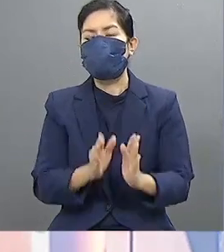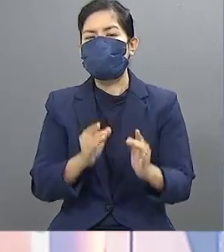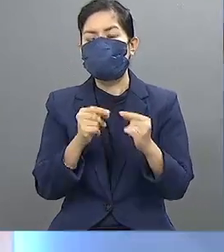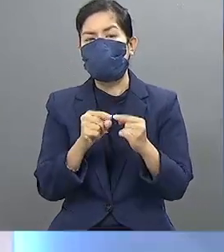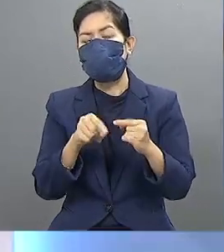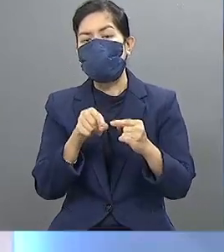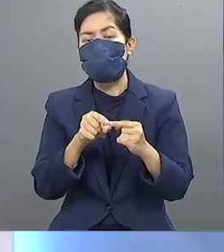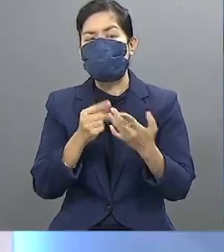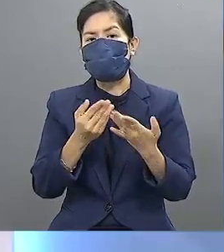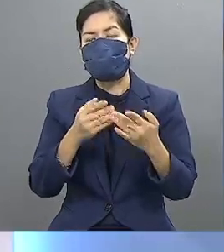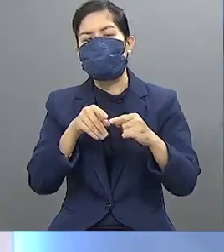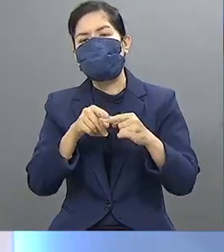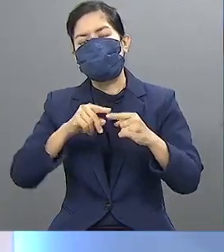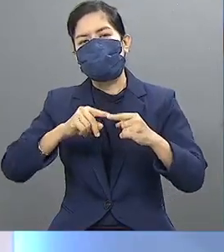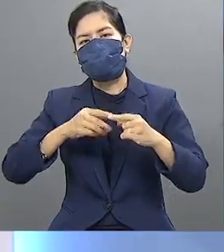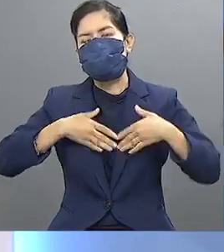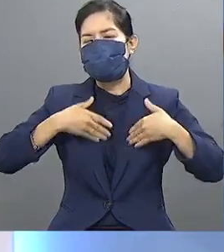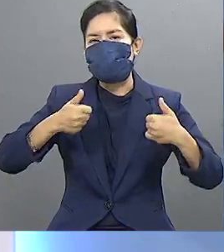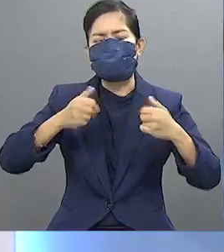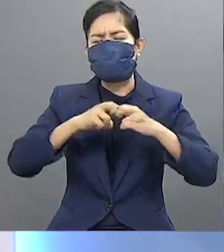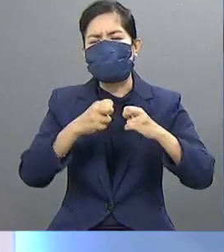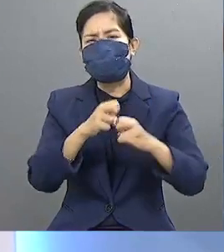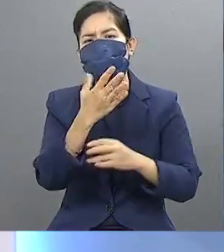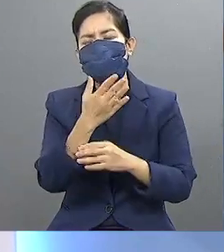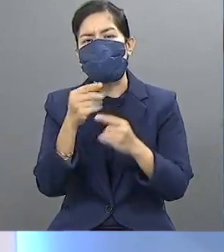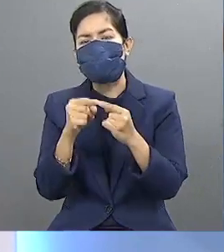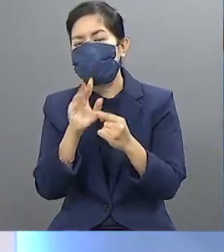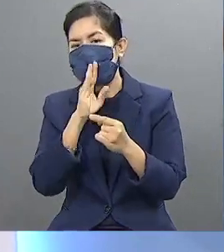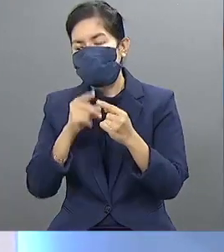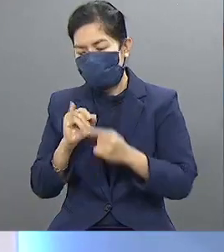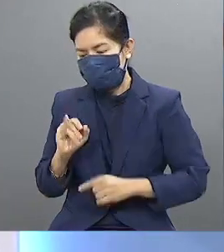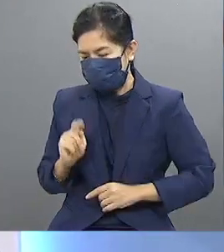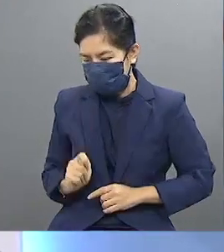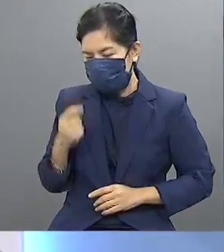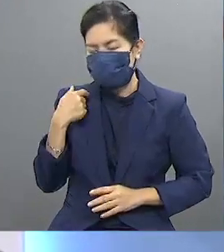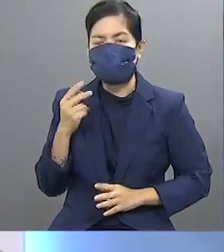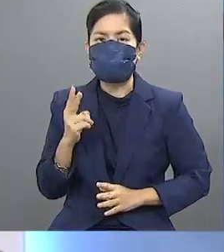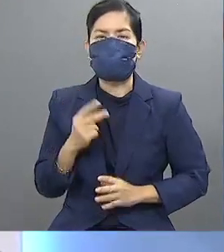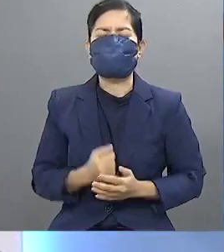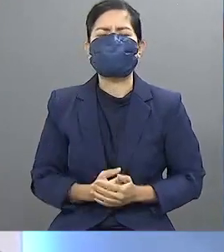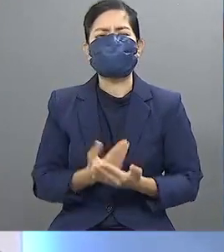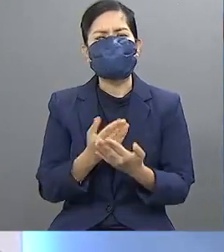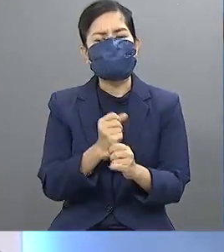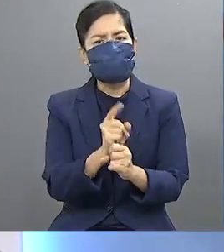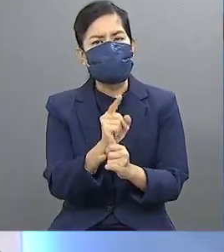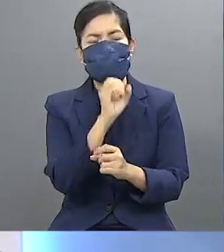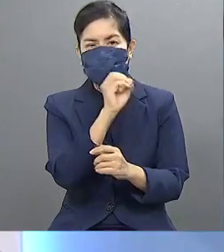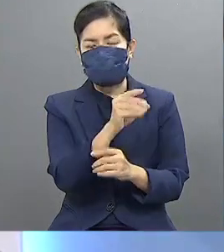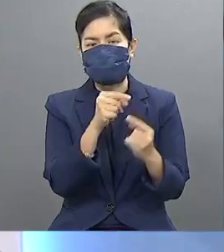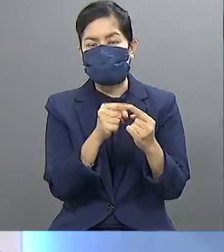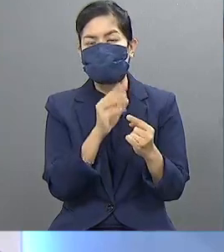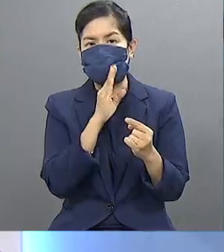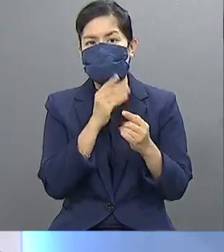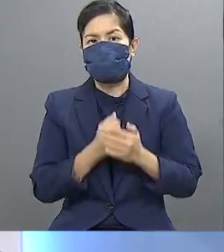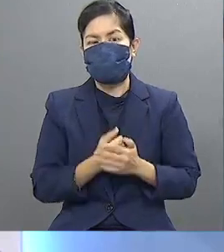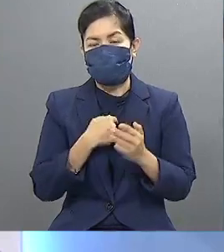ครับก็คือต้องห่างไกลการติดเชื้อนะครับเช่นทิ้งระยะห่างนะครับปรุงอาหารกินเองได้จะดีที่สุดนะครับแล้วก็การที่เราปรุงเ